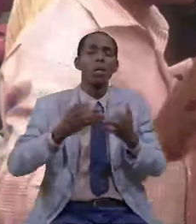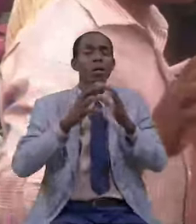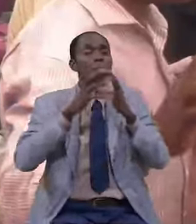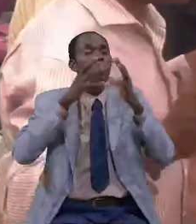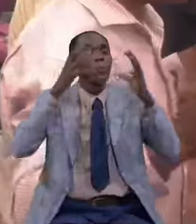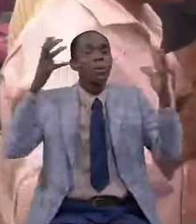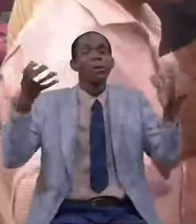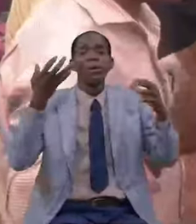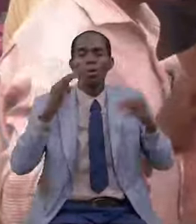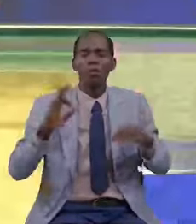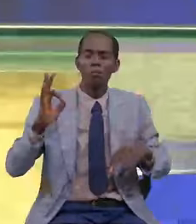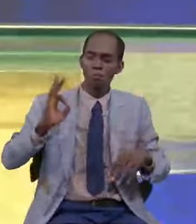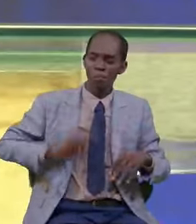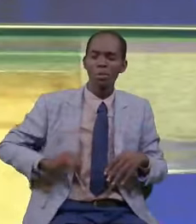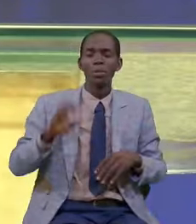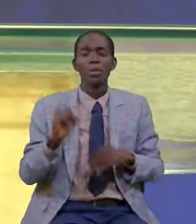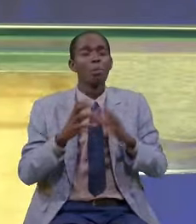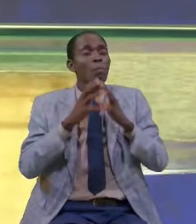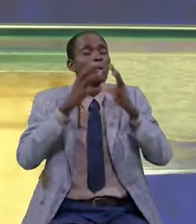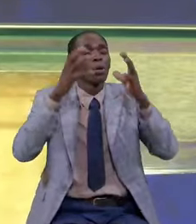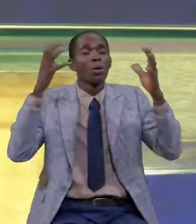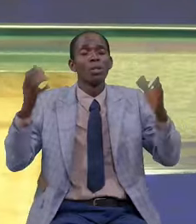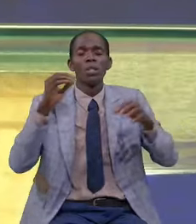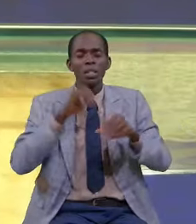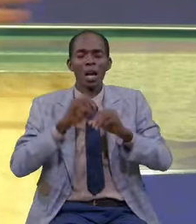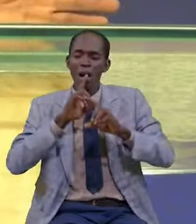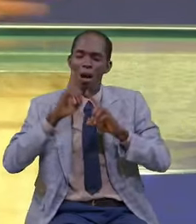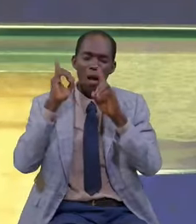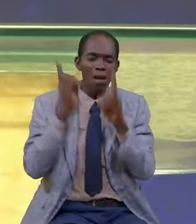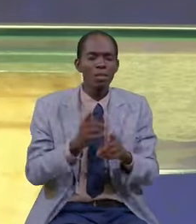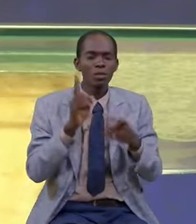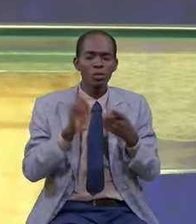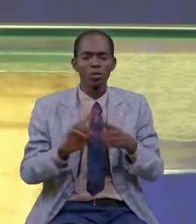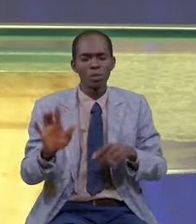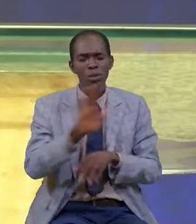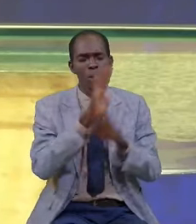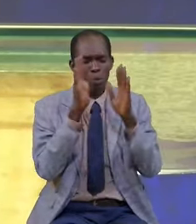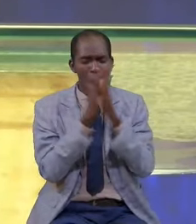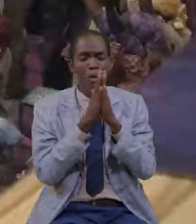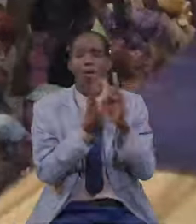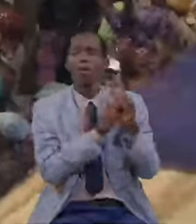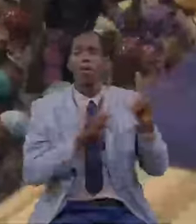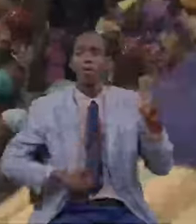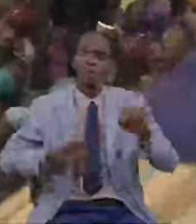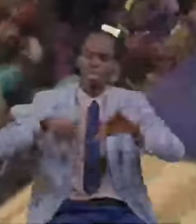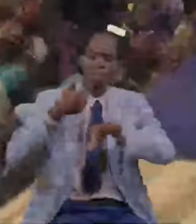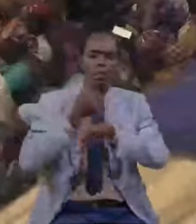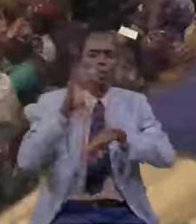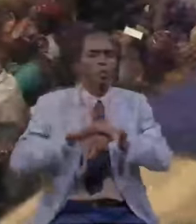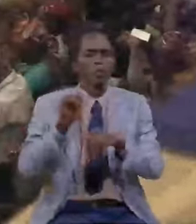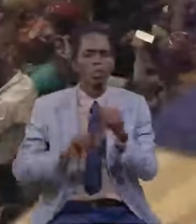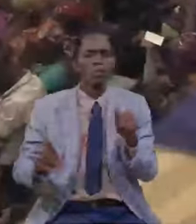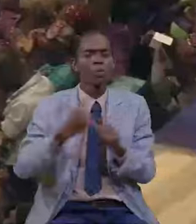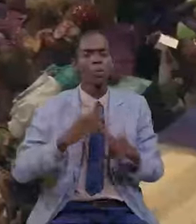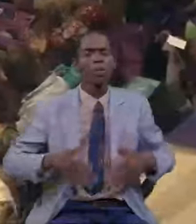abondance de bienfaits, abondance aux réponses, abondance de réponses aux prières.